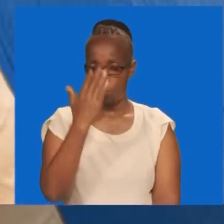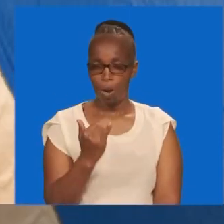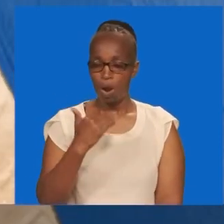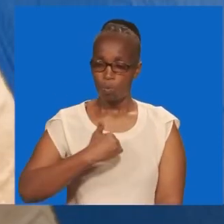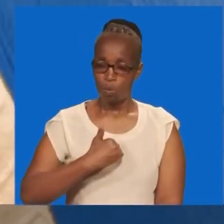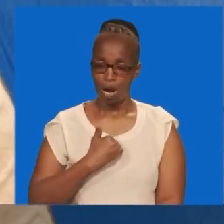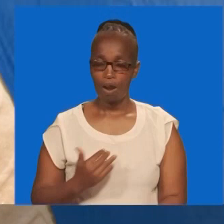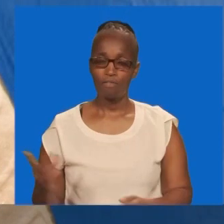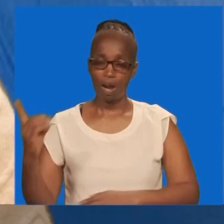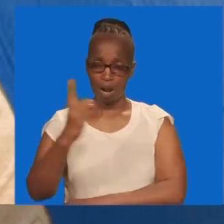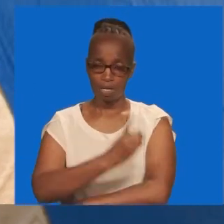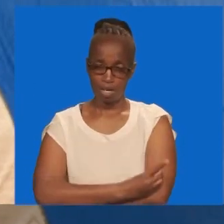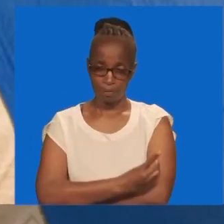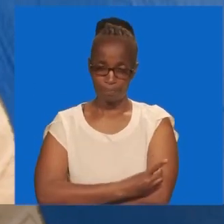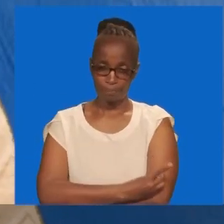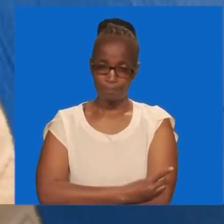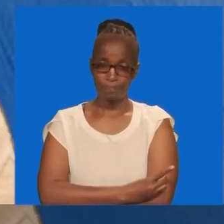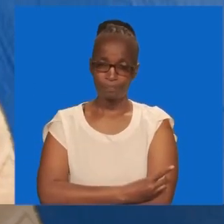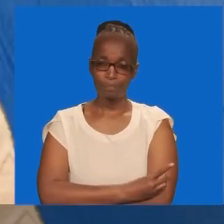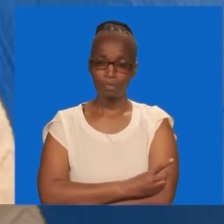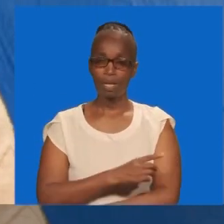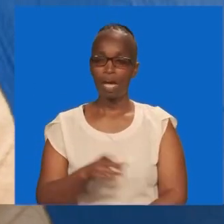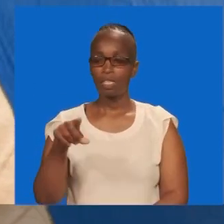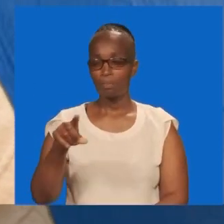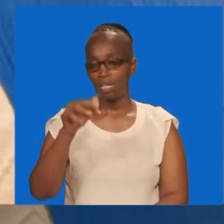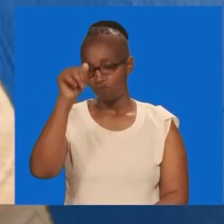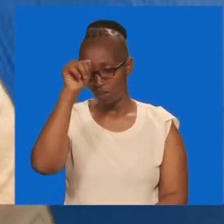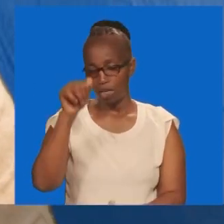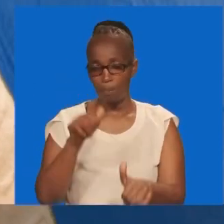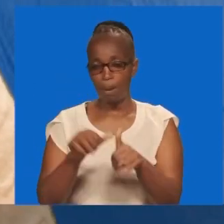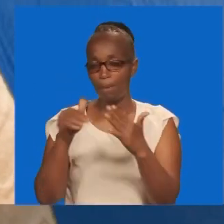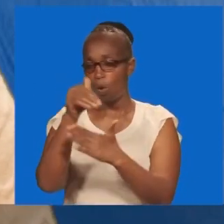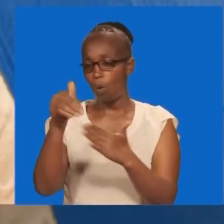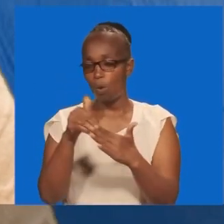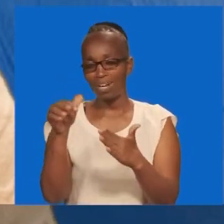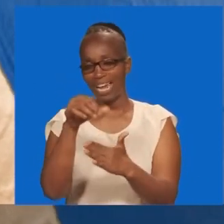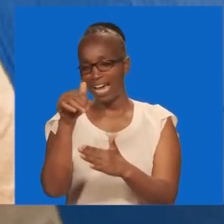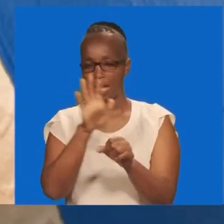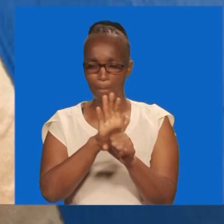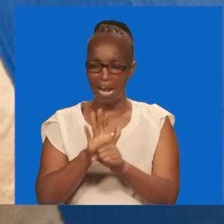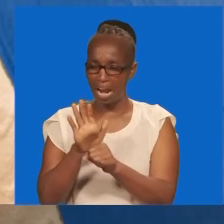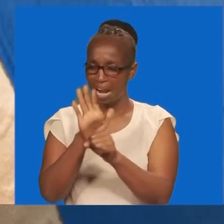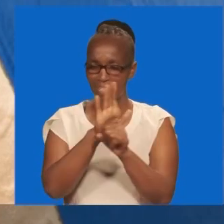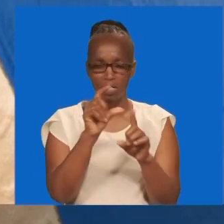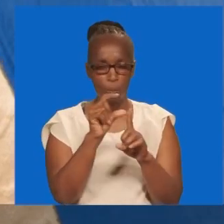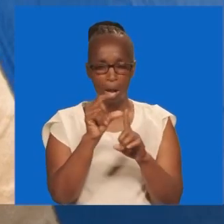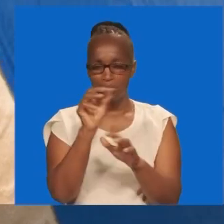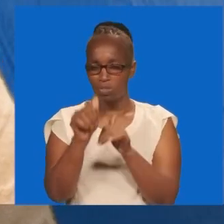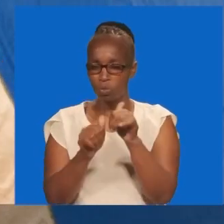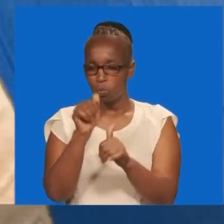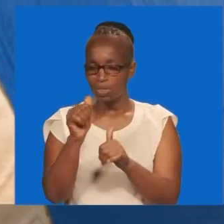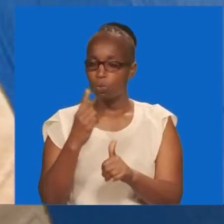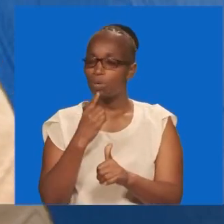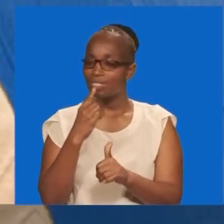upendo. Maana kuna siku, na ipo siku, wataweza na kukumbuka yale maneno mengi